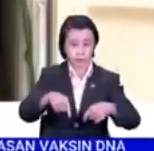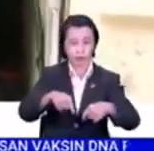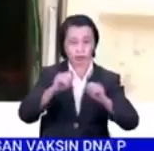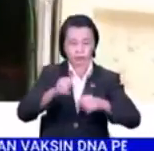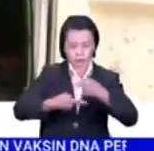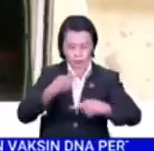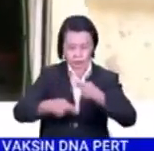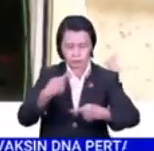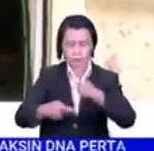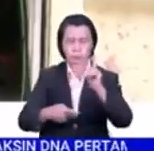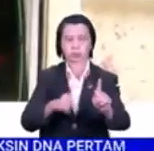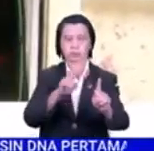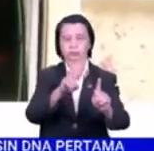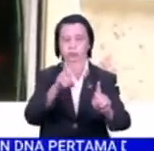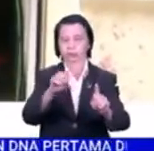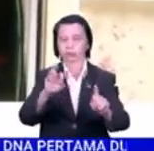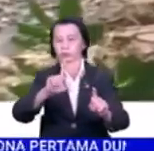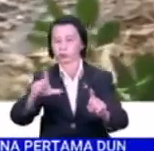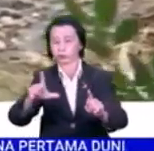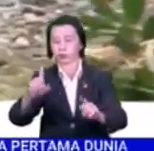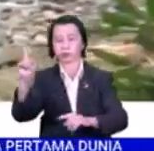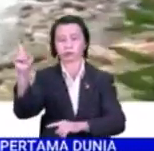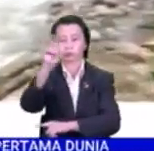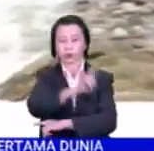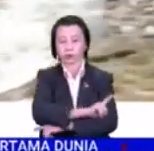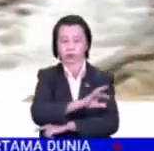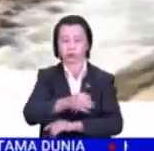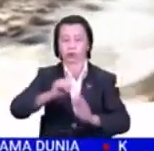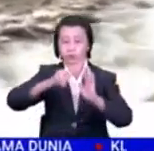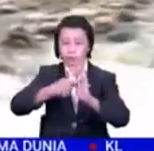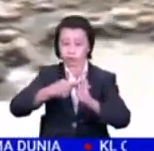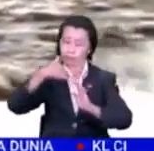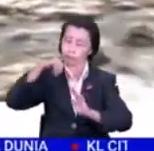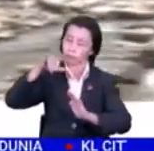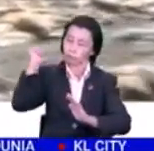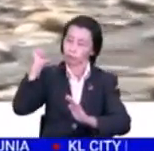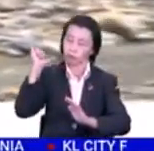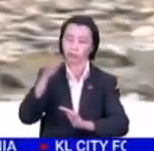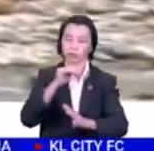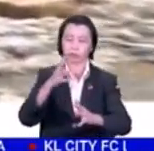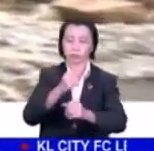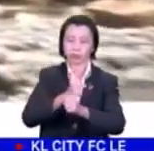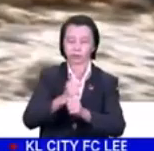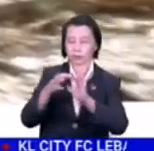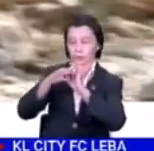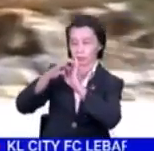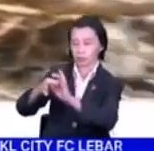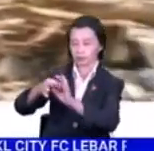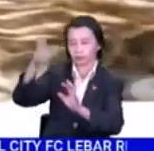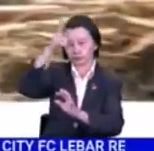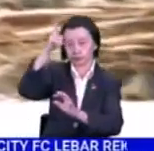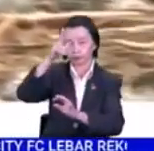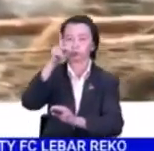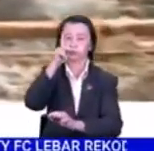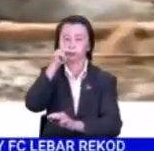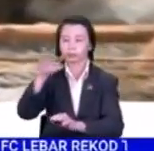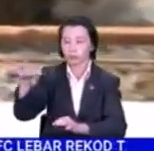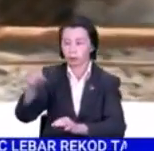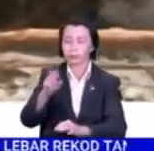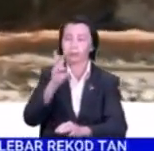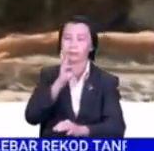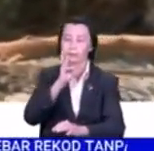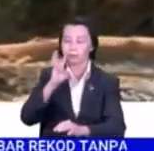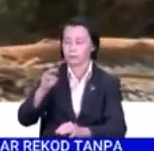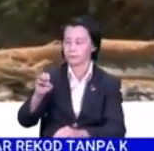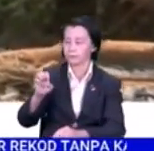memproses 120,000 liter air sehari dan mula beroperasi semalam. Selain mendapat kerjasama kerajaan negeri, pengambilan air